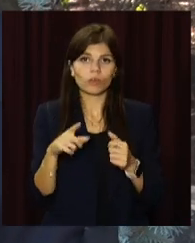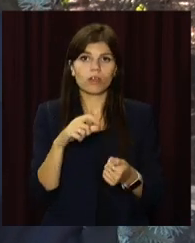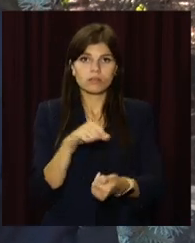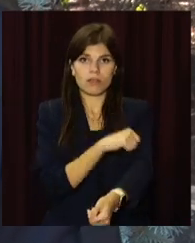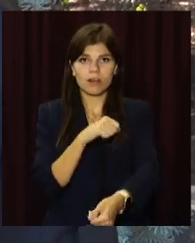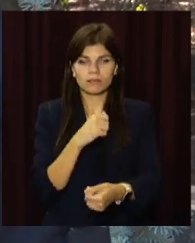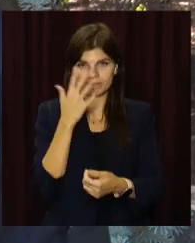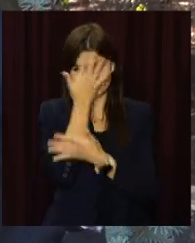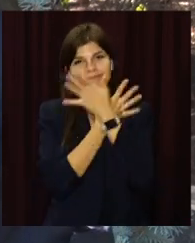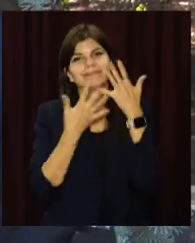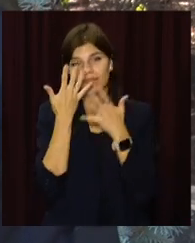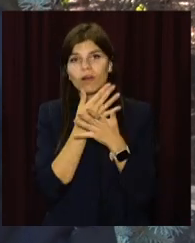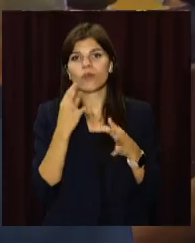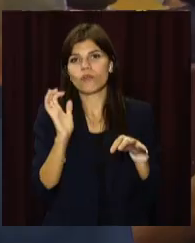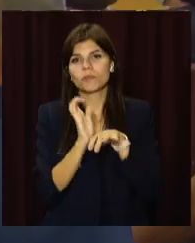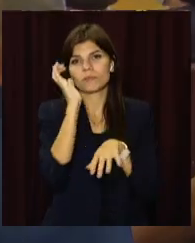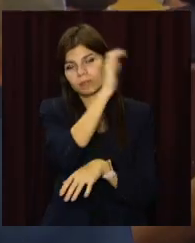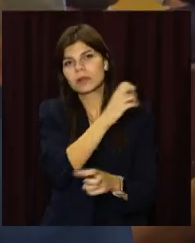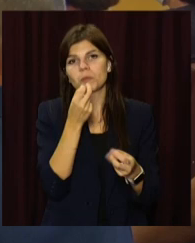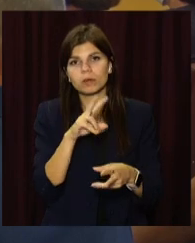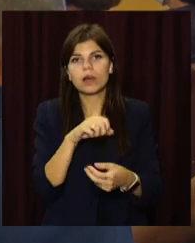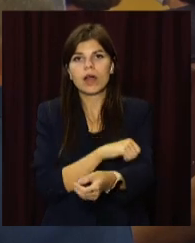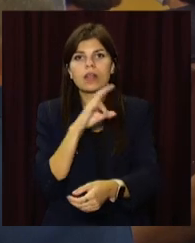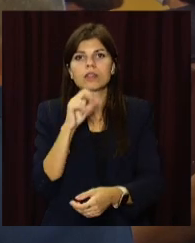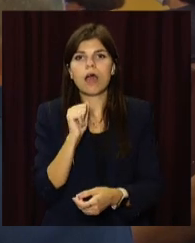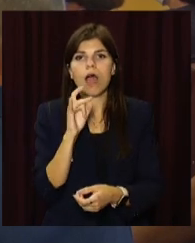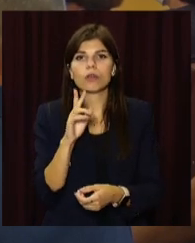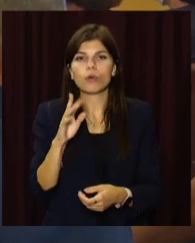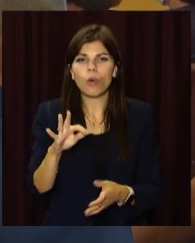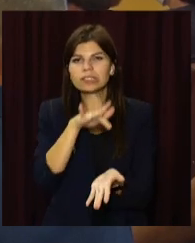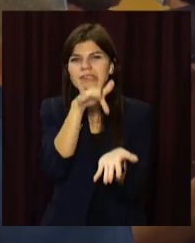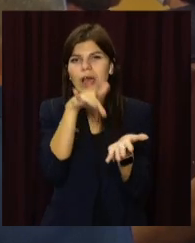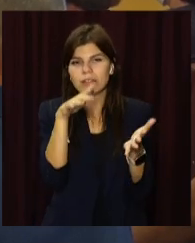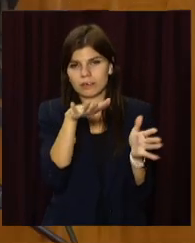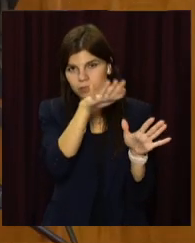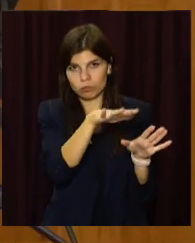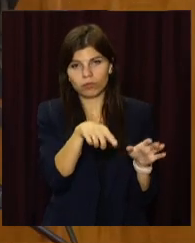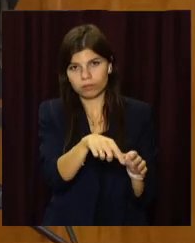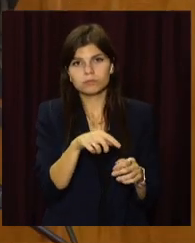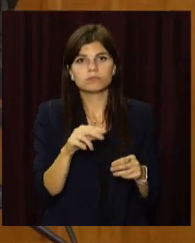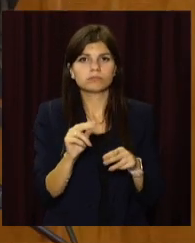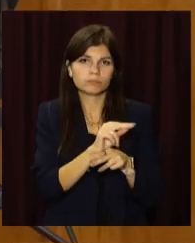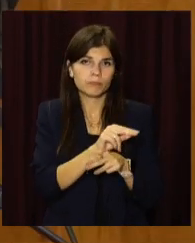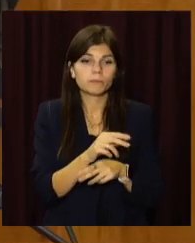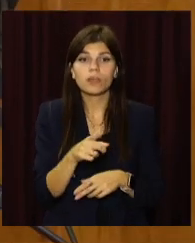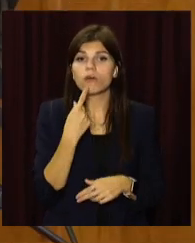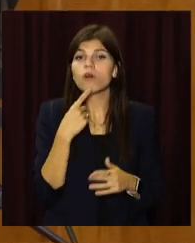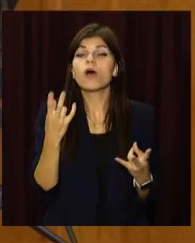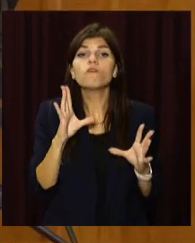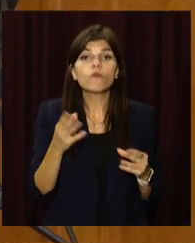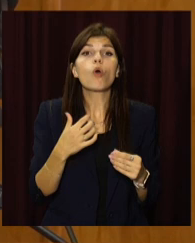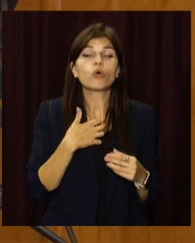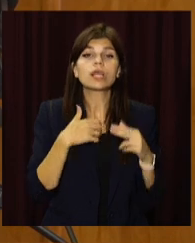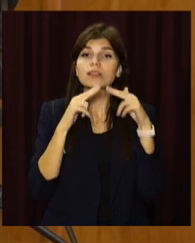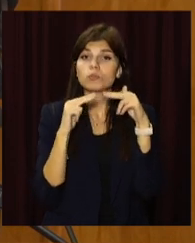заходи відповідного характеру. За словами керівника Координаційної ради, мета одна – перемогти наркоманію у Дніпропетровській